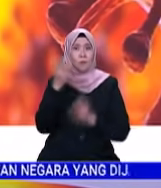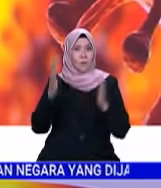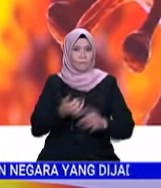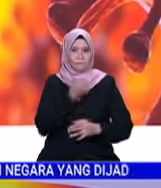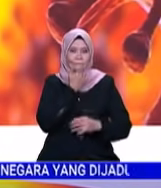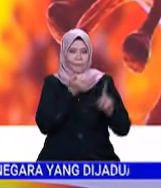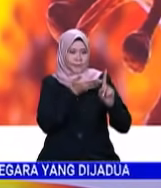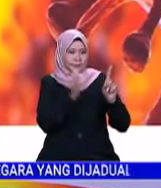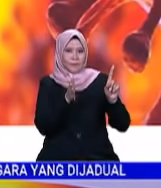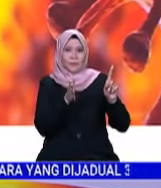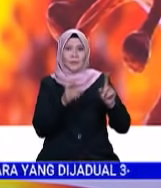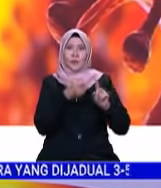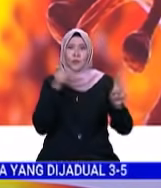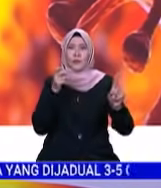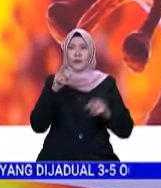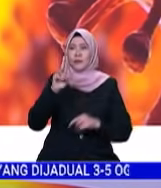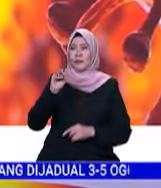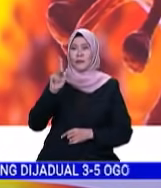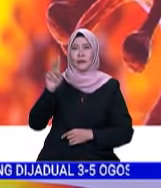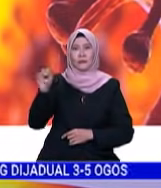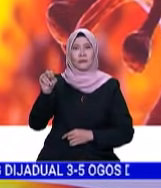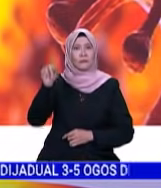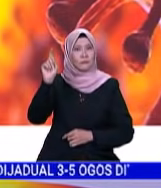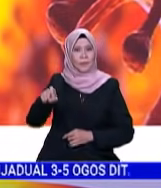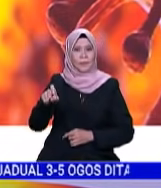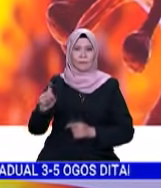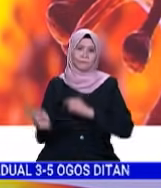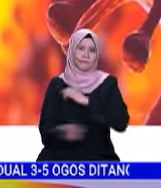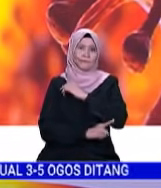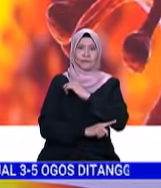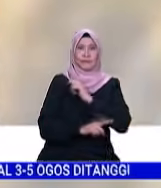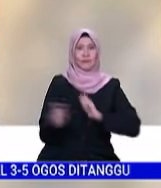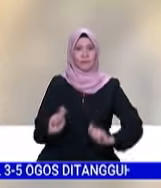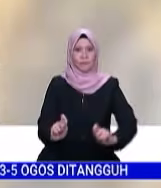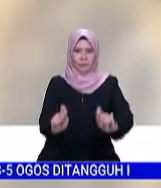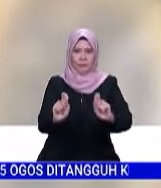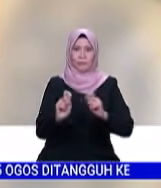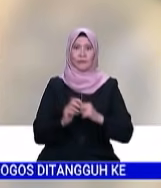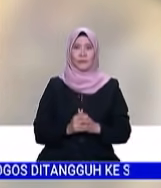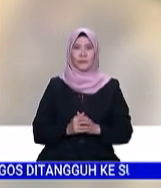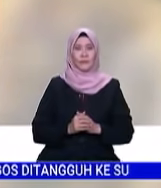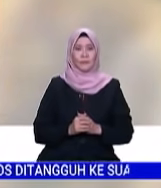yang dikeluarkan MKN harus dikenakan tindakan.